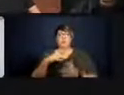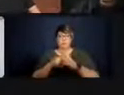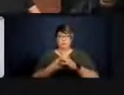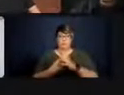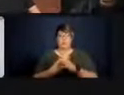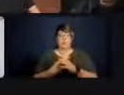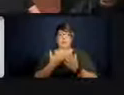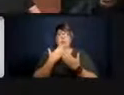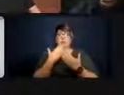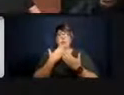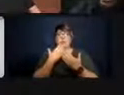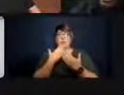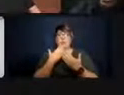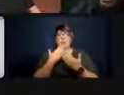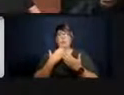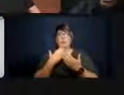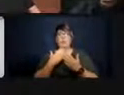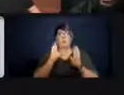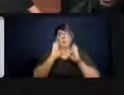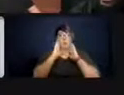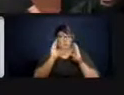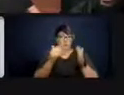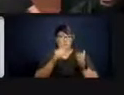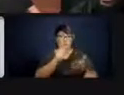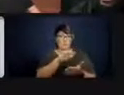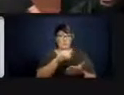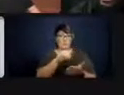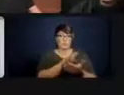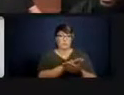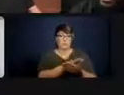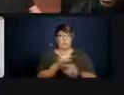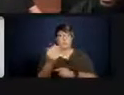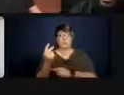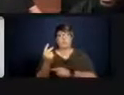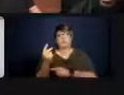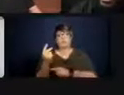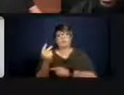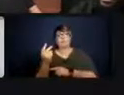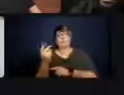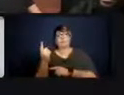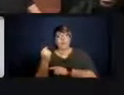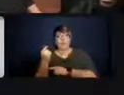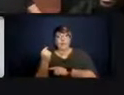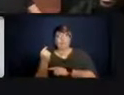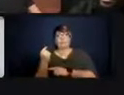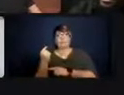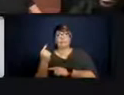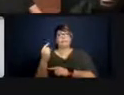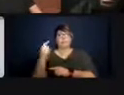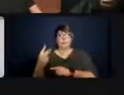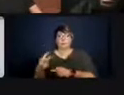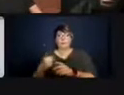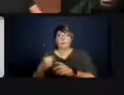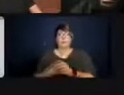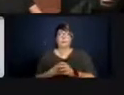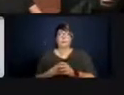kwa kuwashukuru kwa kazi ambayo mmeifanya. Kwa kweli mmeonyesha kuwa